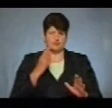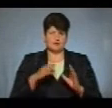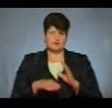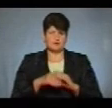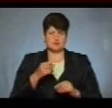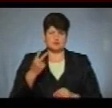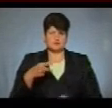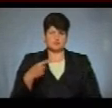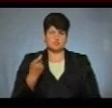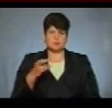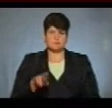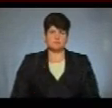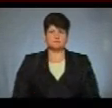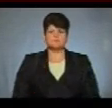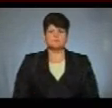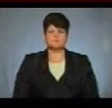липня.